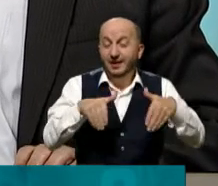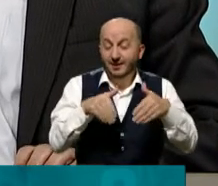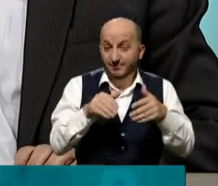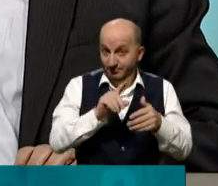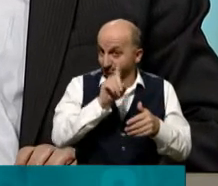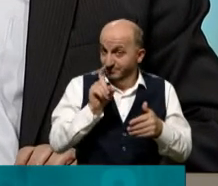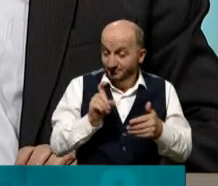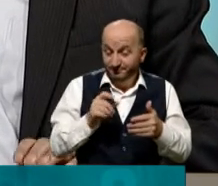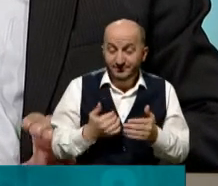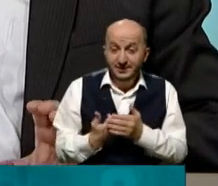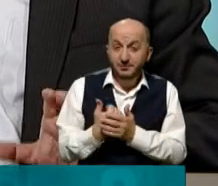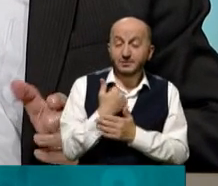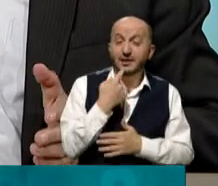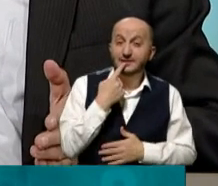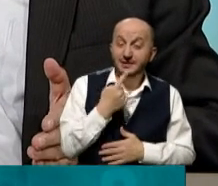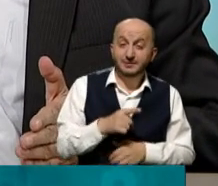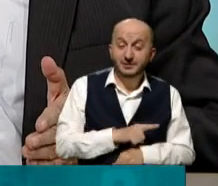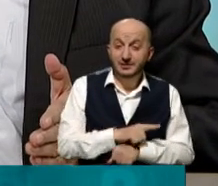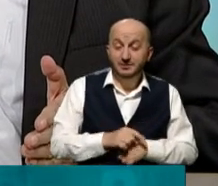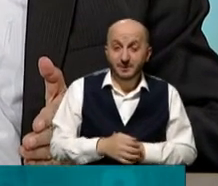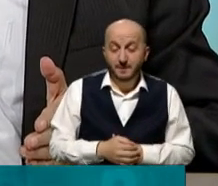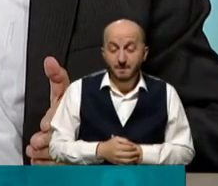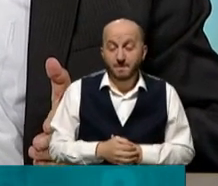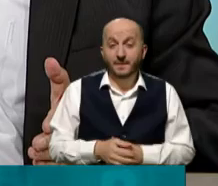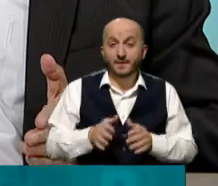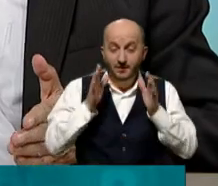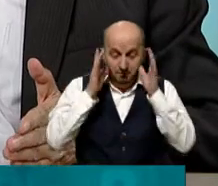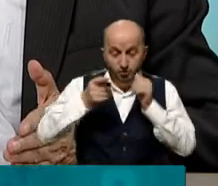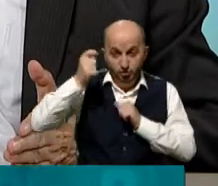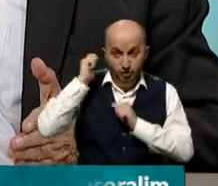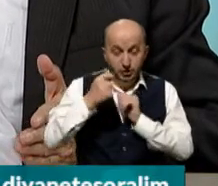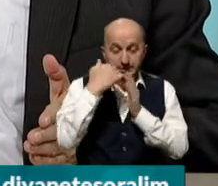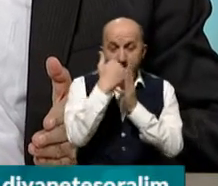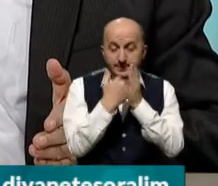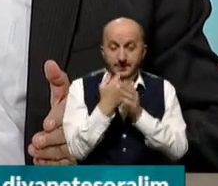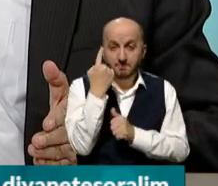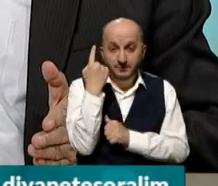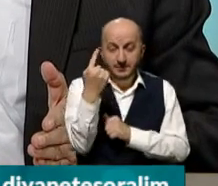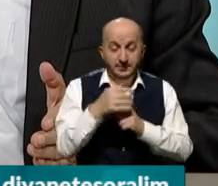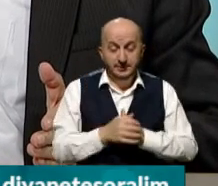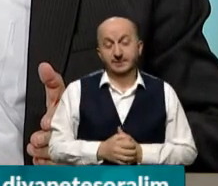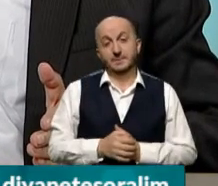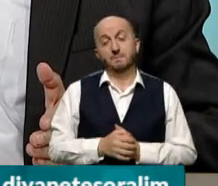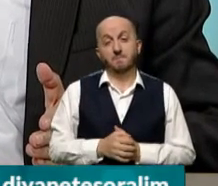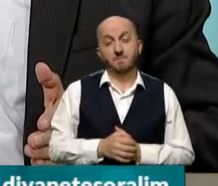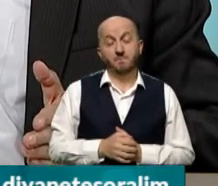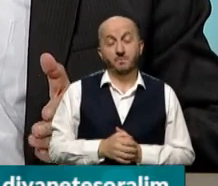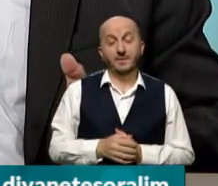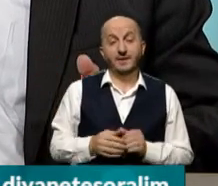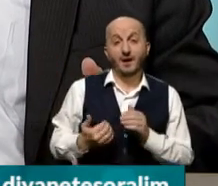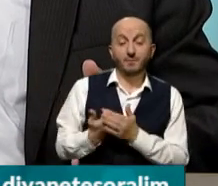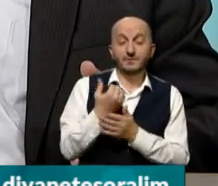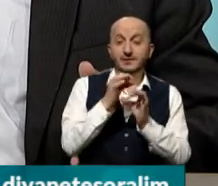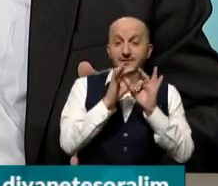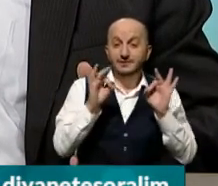Abdestin dediğimiz zaman abdest işte namazın şartlarından birisidir. Hı hı. Abdestsiz